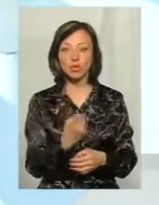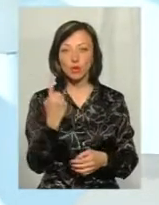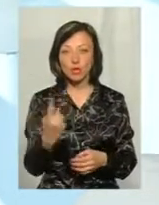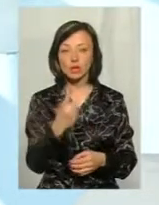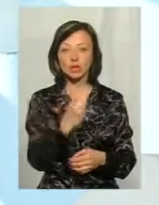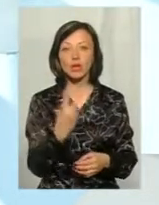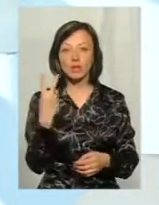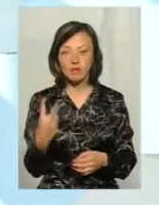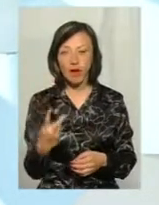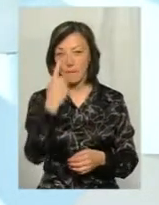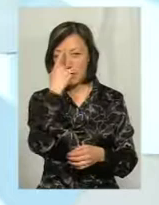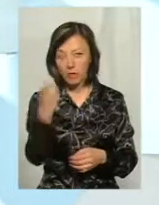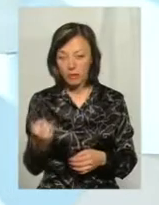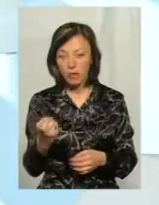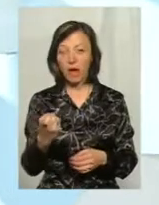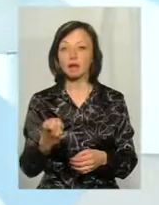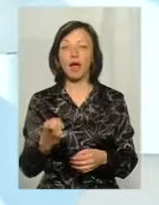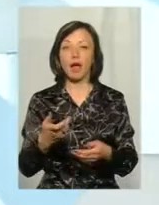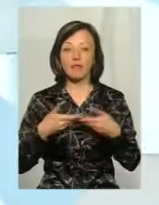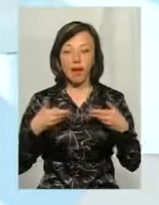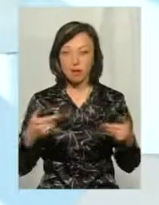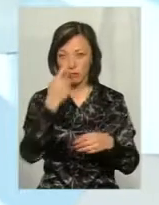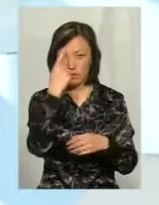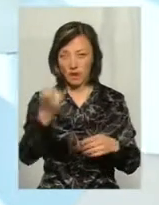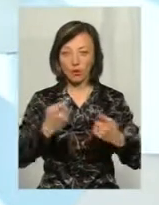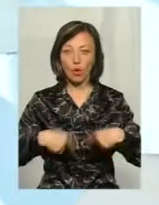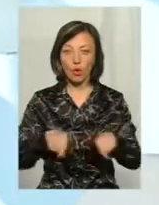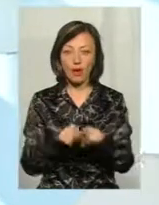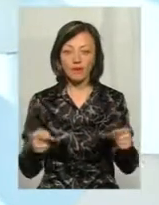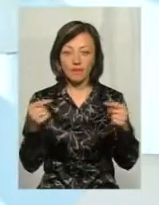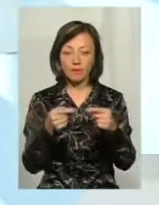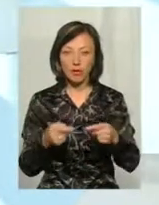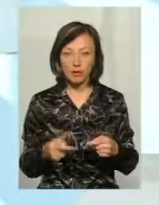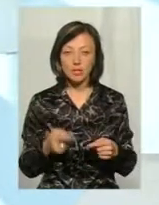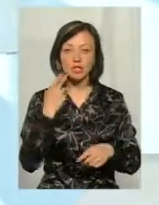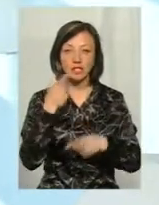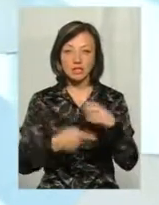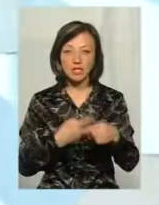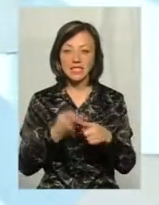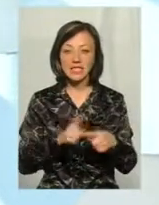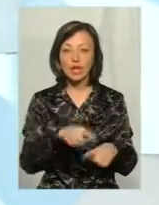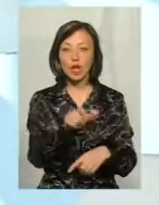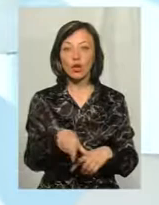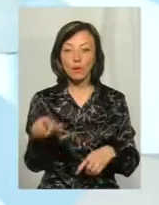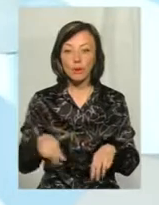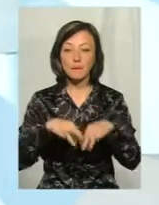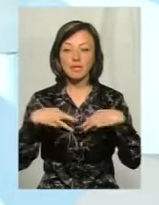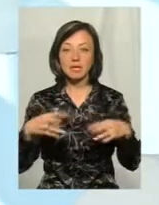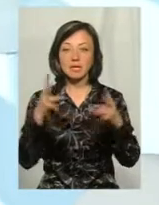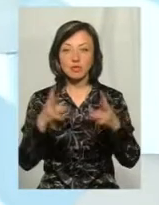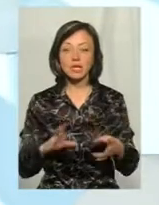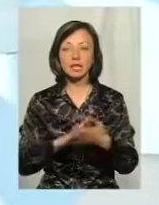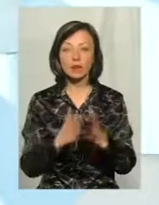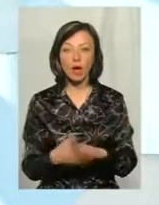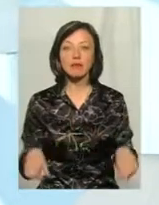101, 102, повідомляйте, значить, нас, повідомляйте ці органи відповідні, значить, цьому завжди. І ці люди з Міністерства надзвичайної ситуації, також